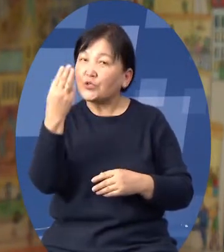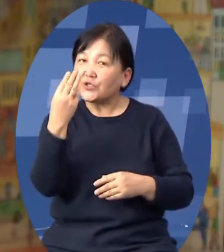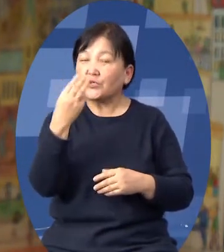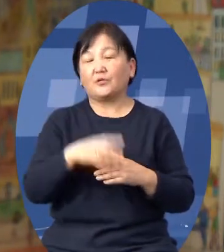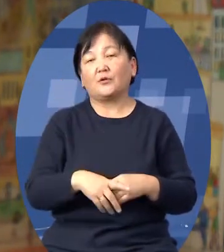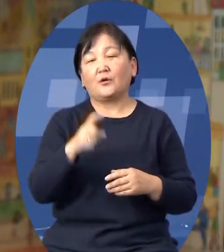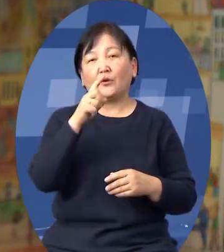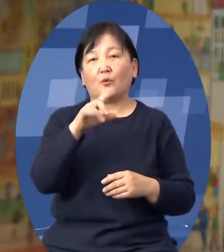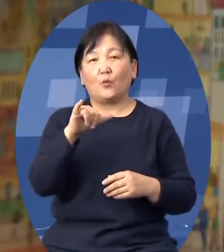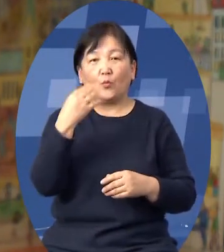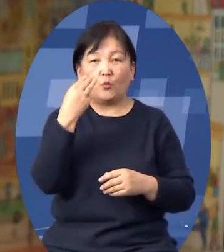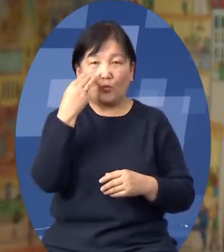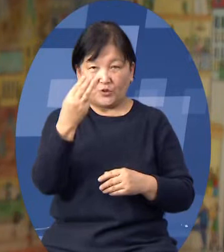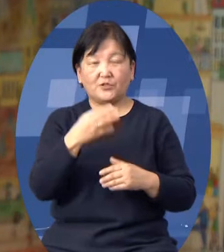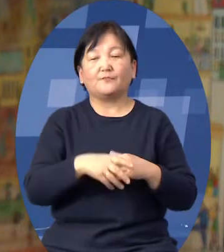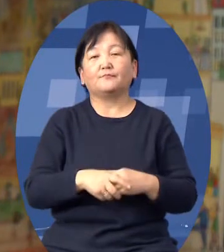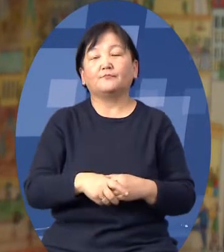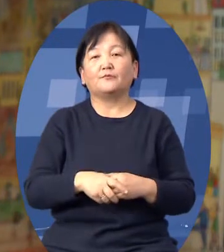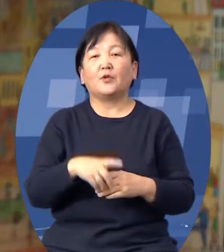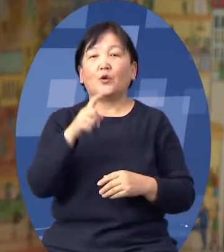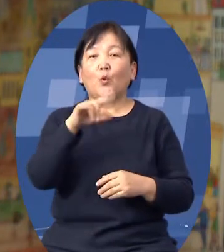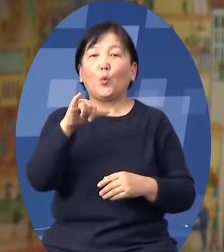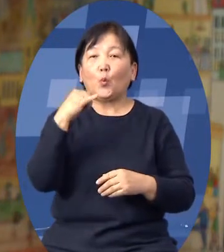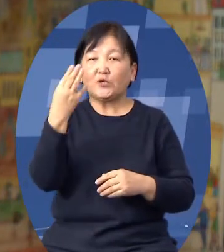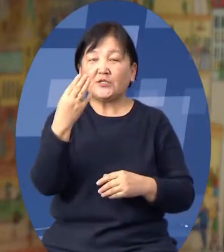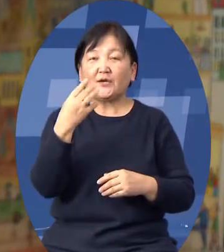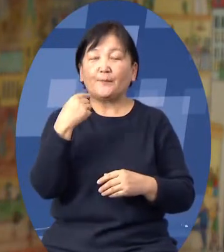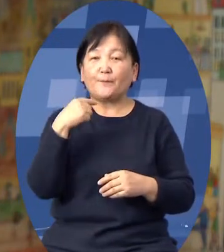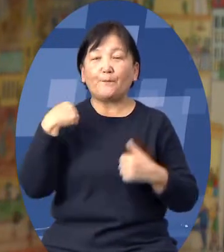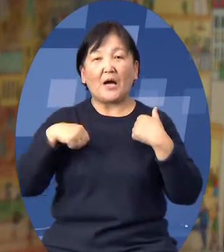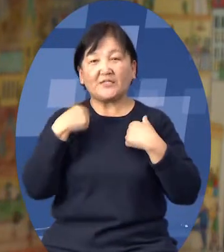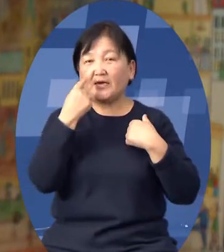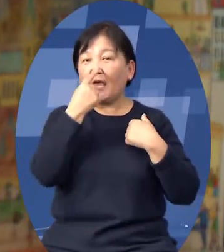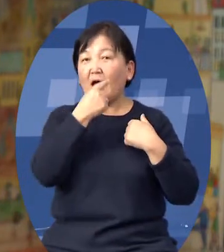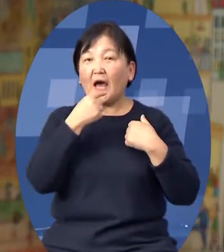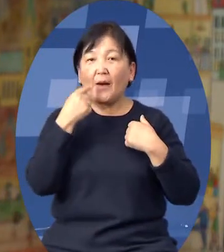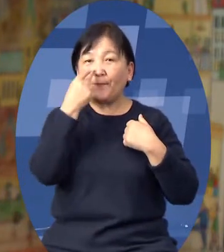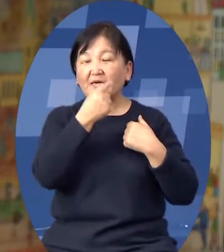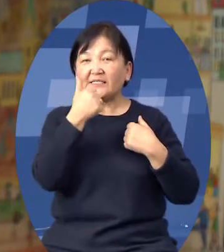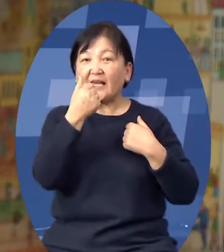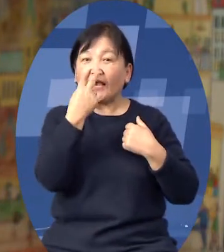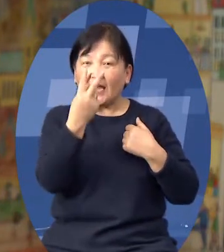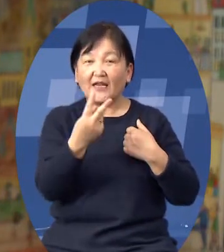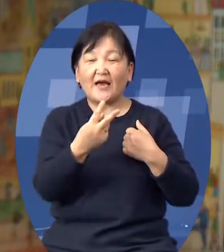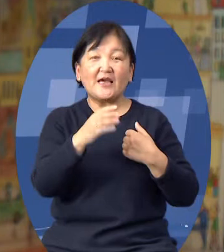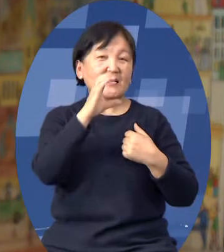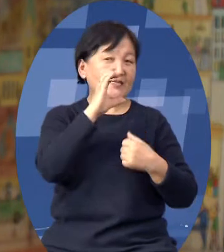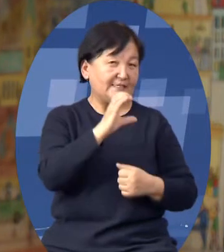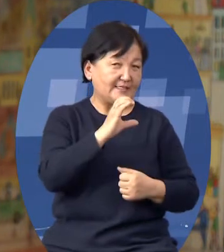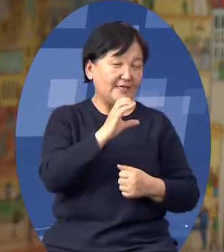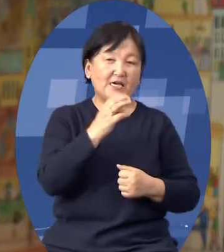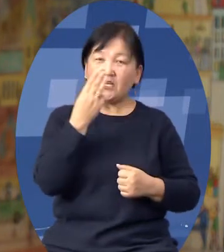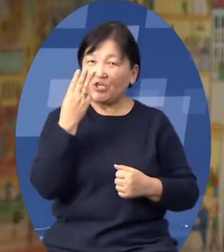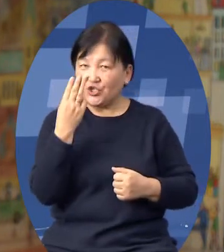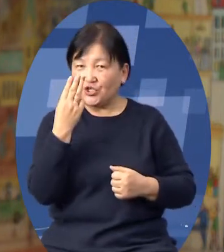Хуш. За, дахиад давтаад хэлье. Хуш. За, энэ үг нь ис иш